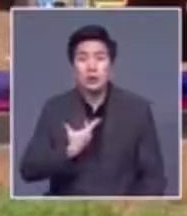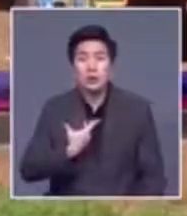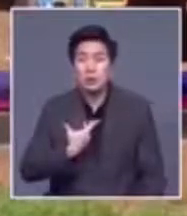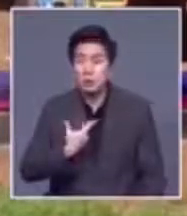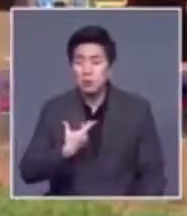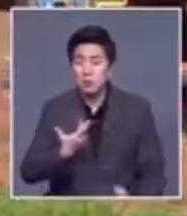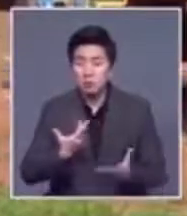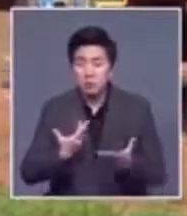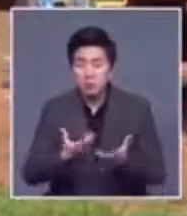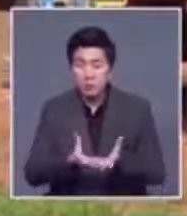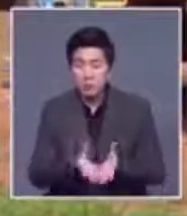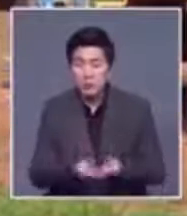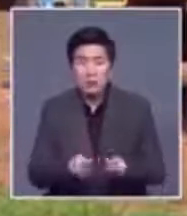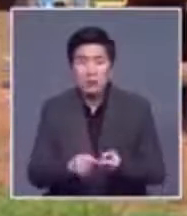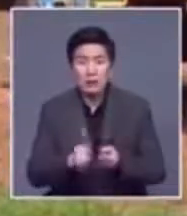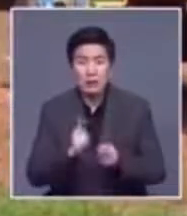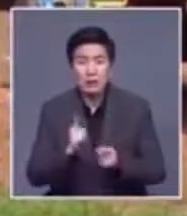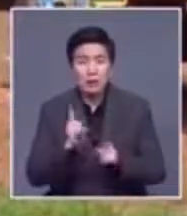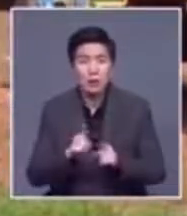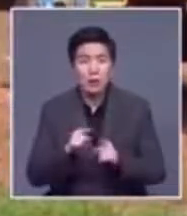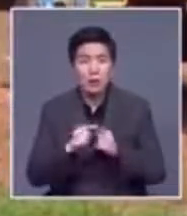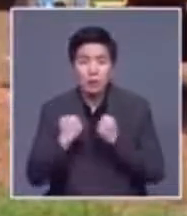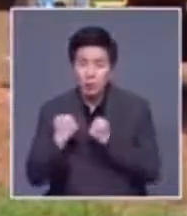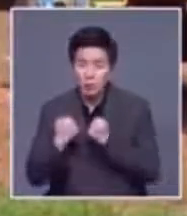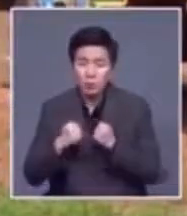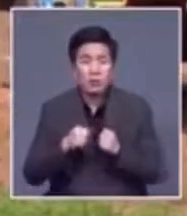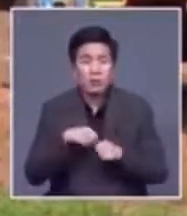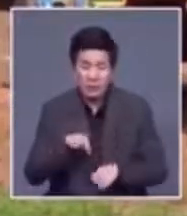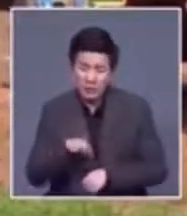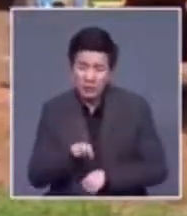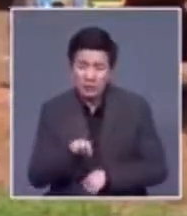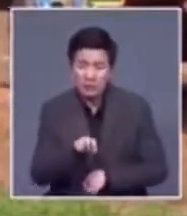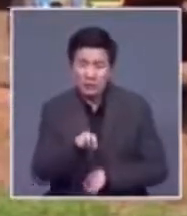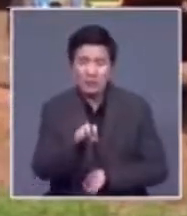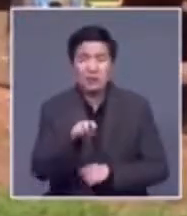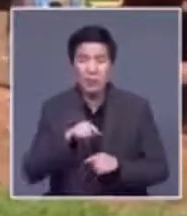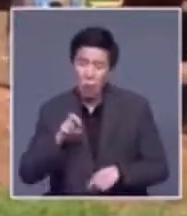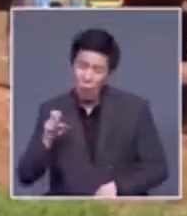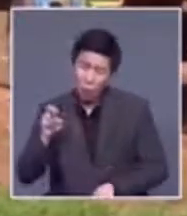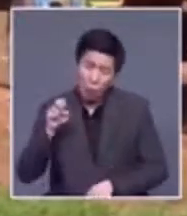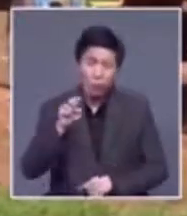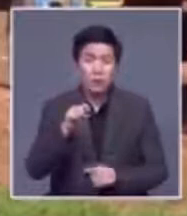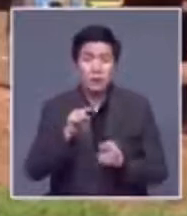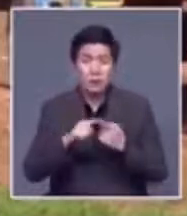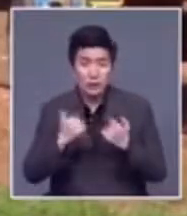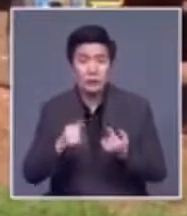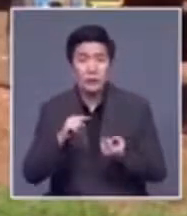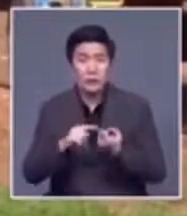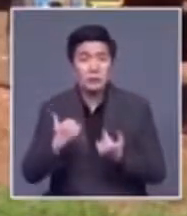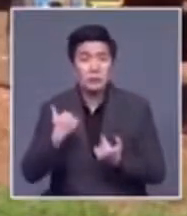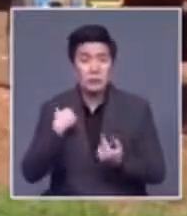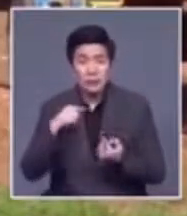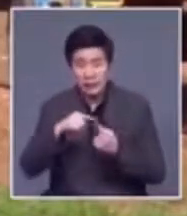าก็ที่ก็ต้องขึ้นรถมาก็ต้องเดินขึ้นมาจากทางขึ้นมานี่เขามีท่านนี้